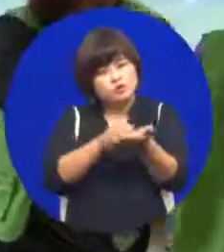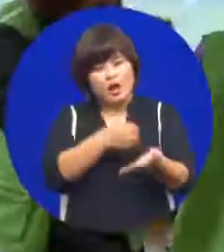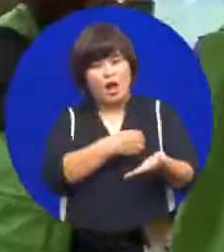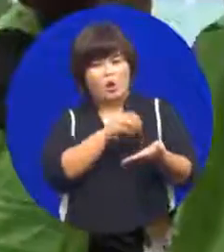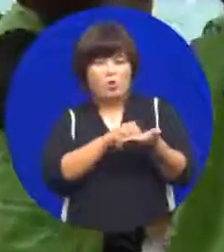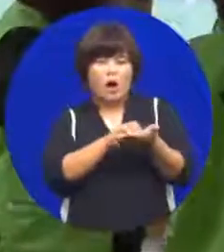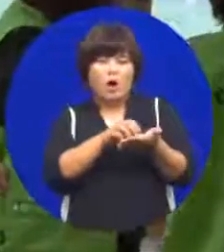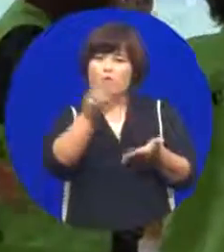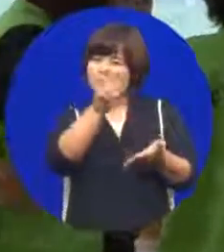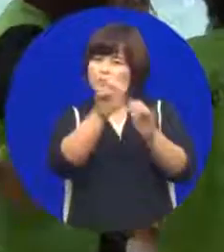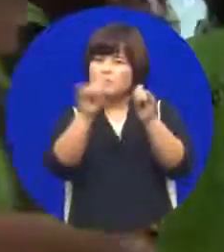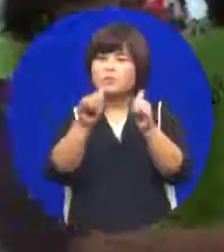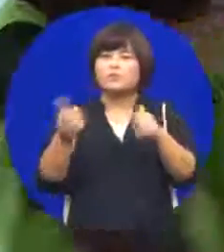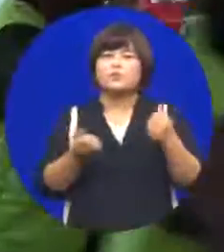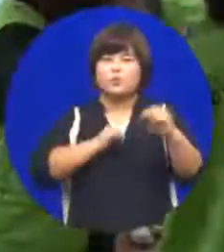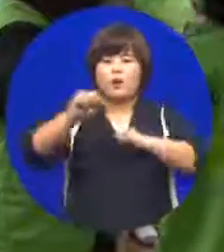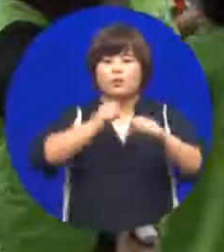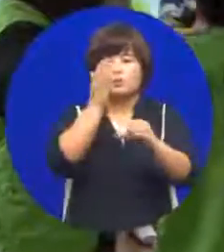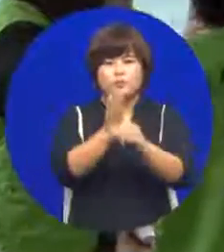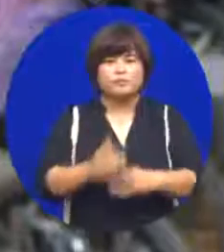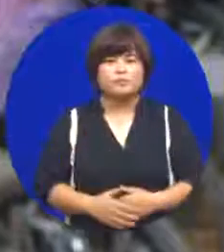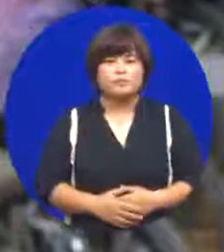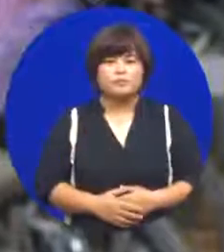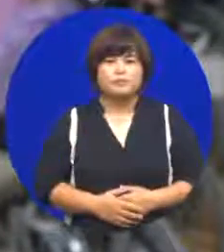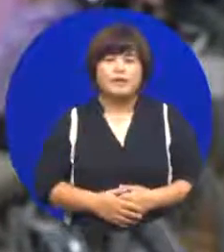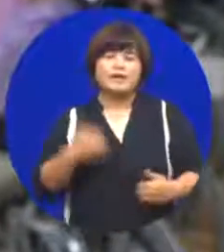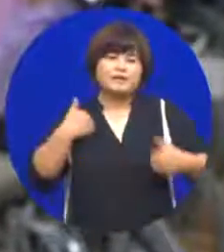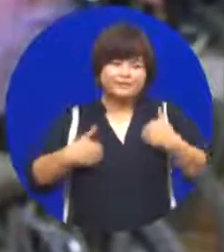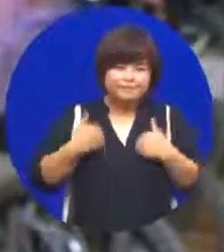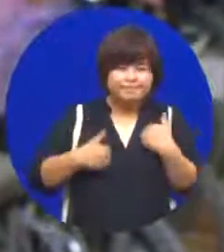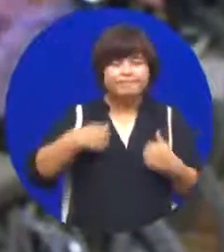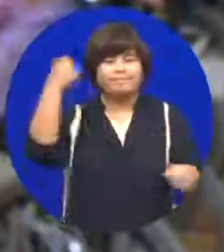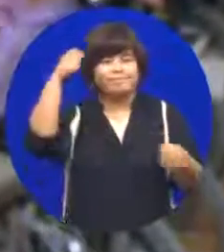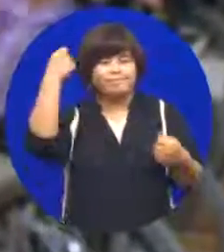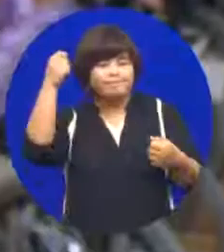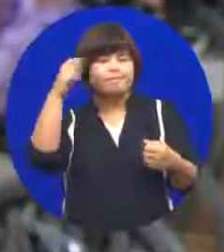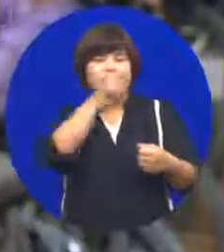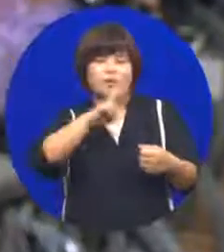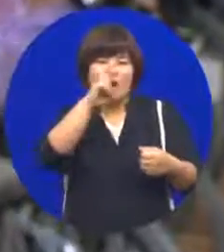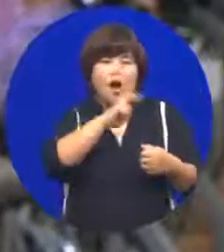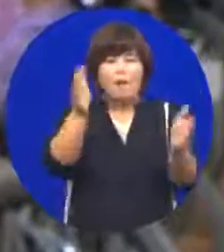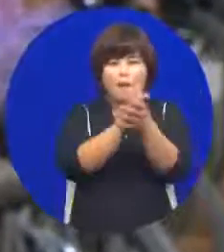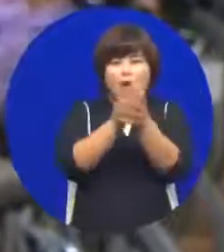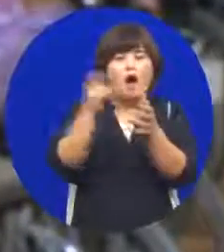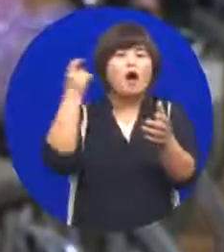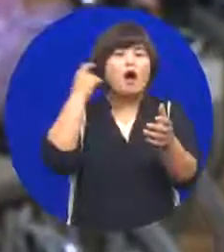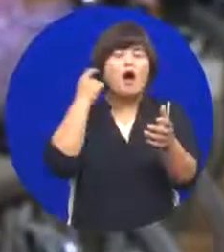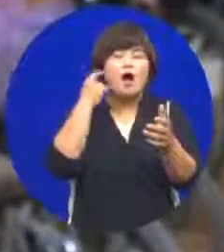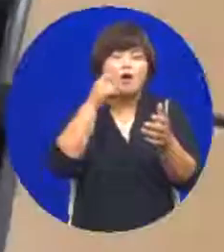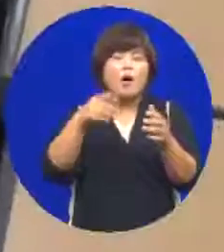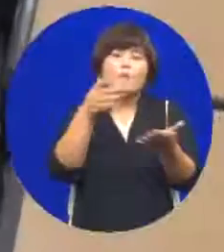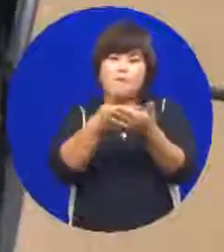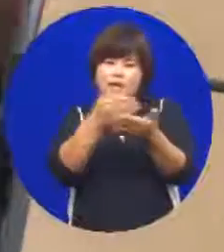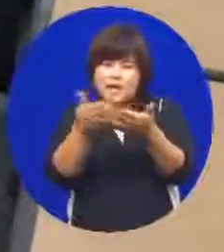회원 수는 한 20명으로서 지금 계속 진짜 하고는 있습니다. 흥겨운 노래에 맞춘 박수 소리와 함께 어르신들을